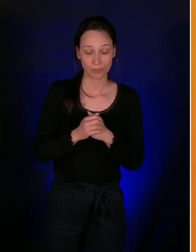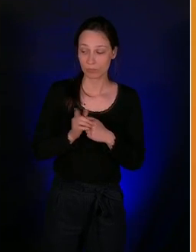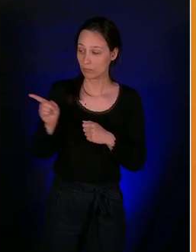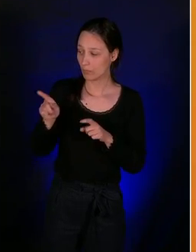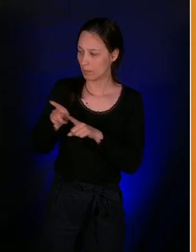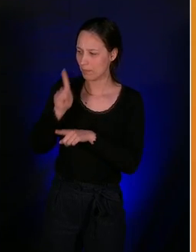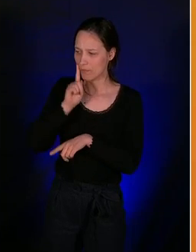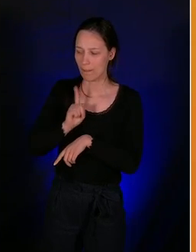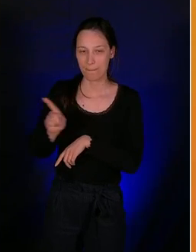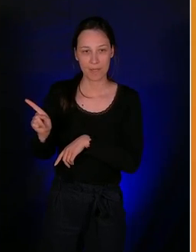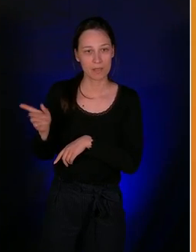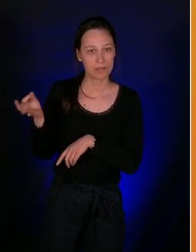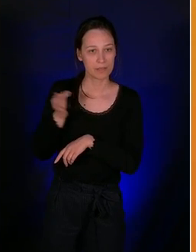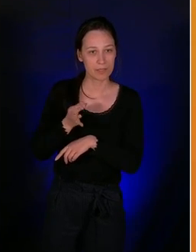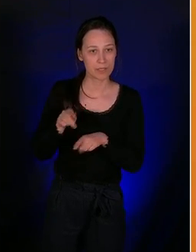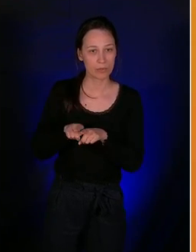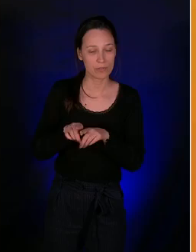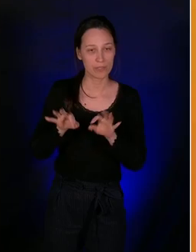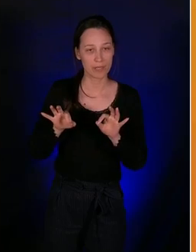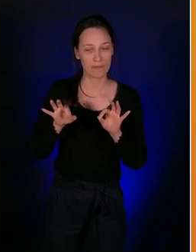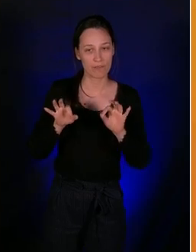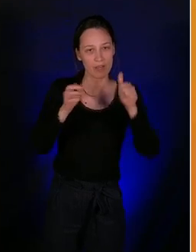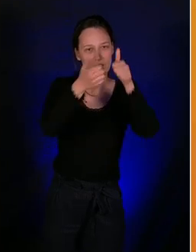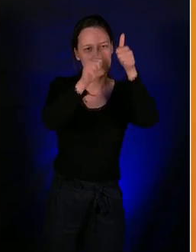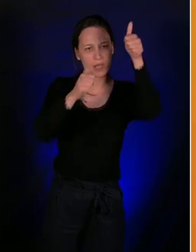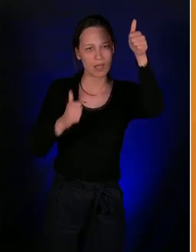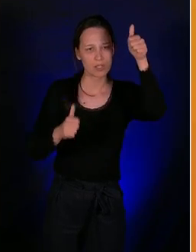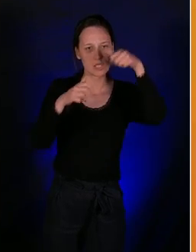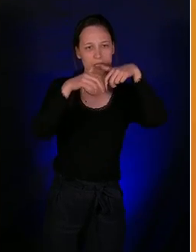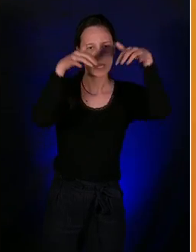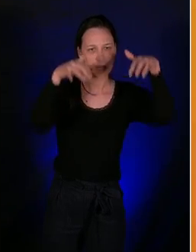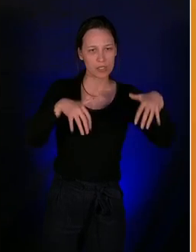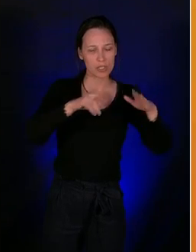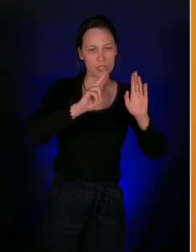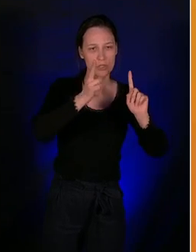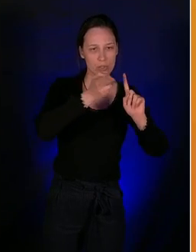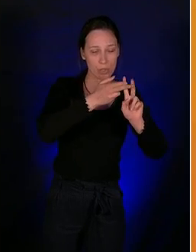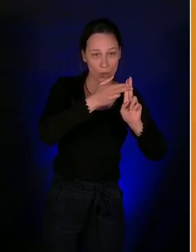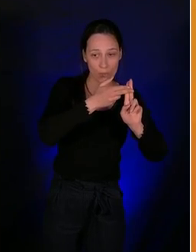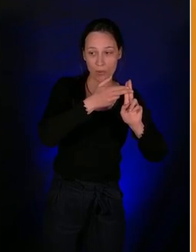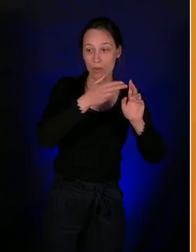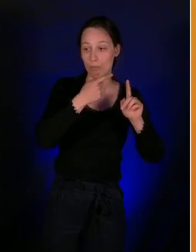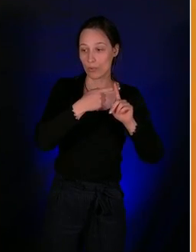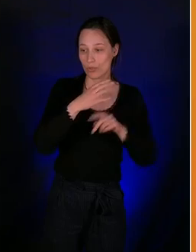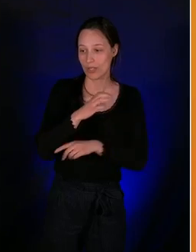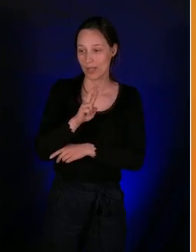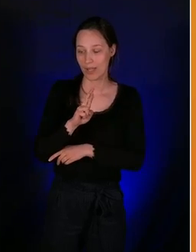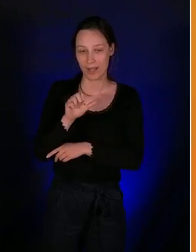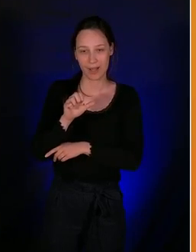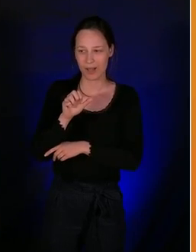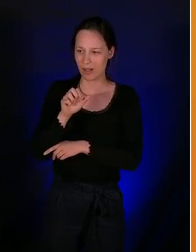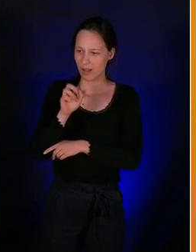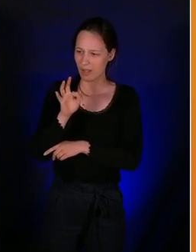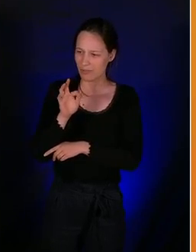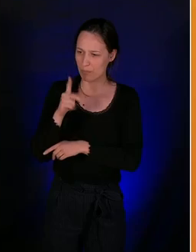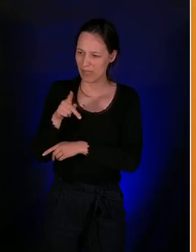évoqué la hiérarchie des normes, mais ça c'est renvoyé, et les CHSCT, ça c'est renvoyé dans le thème 3. Donc je ne